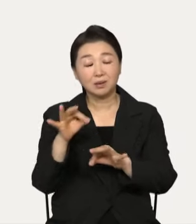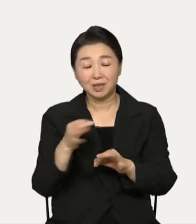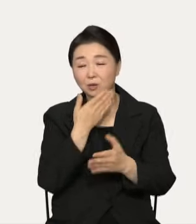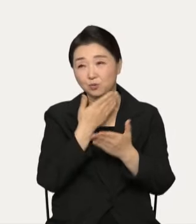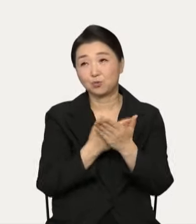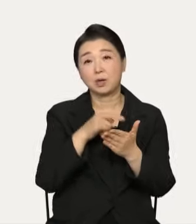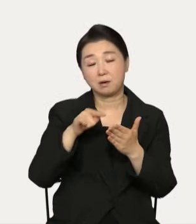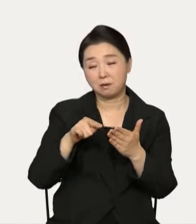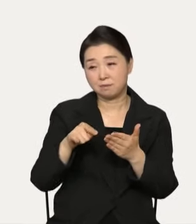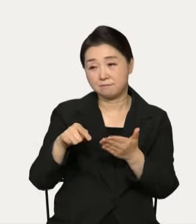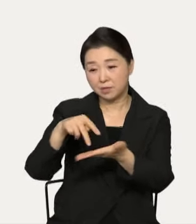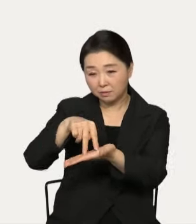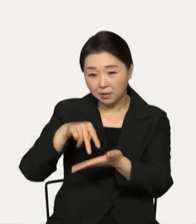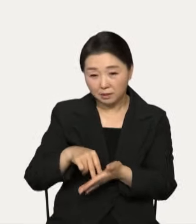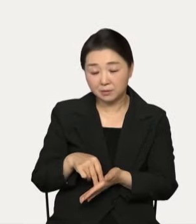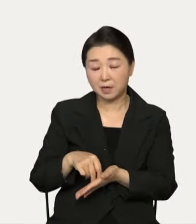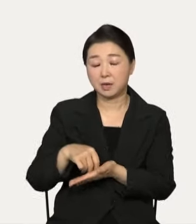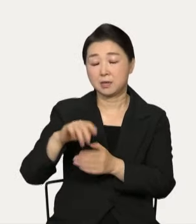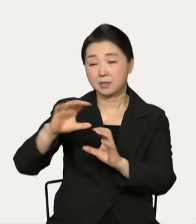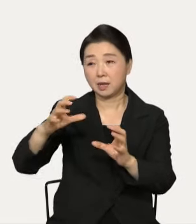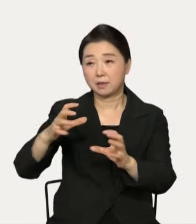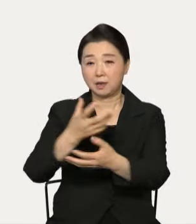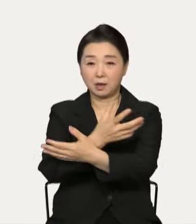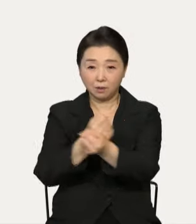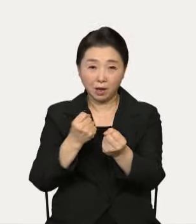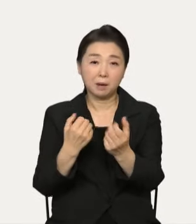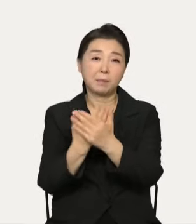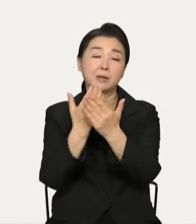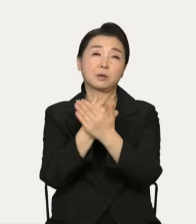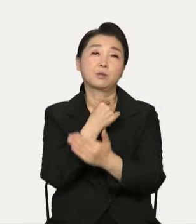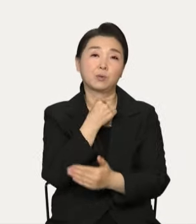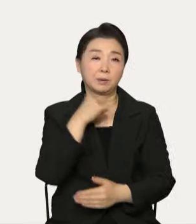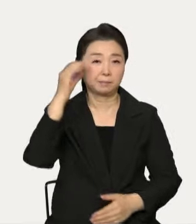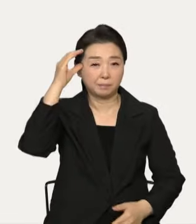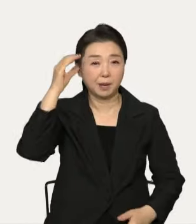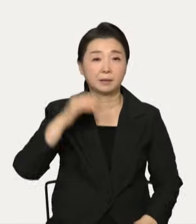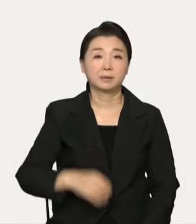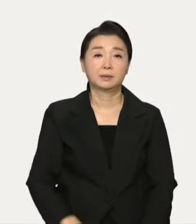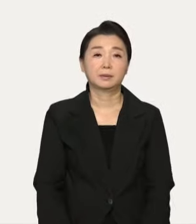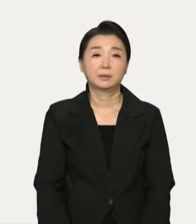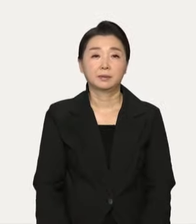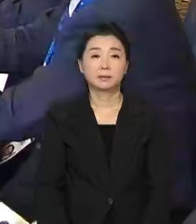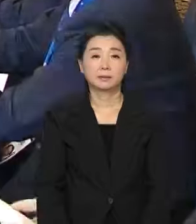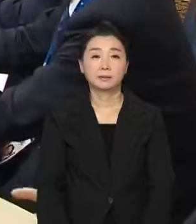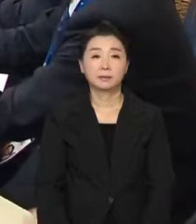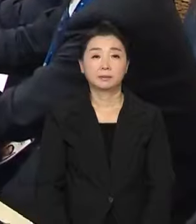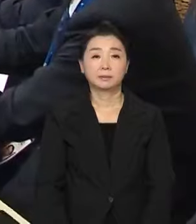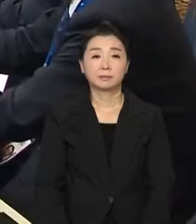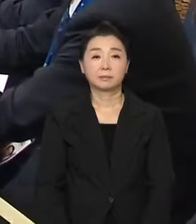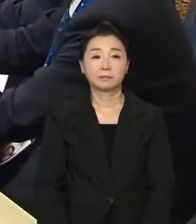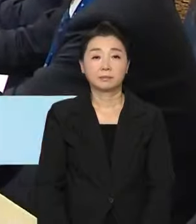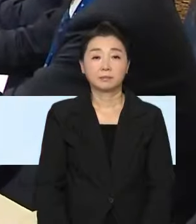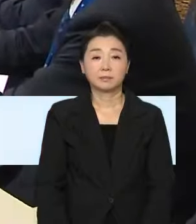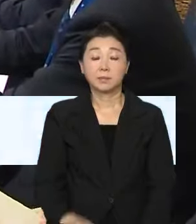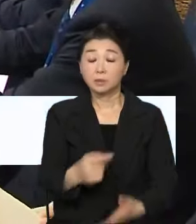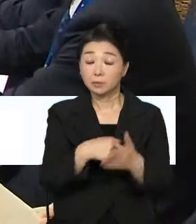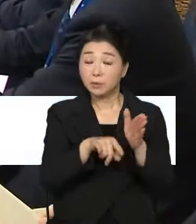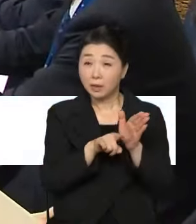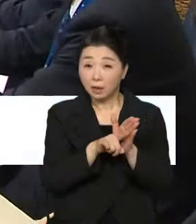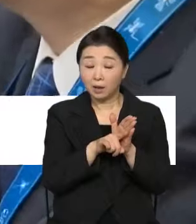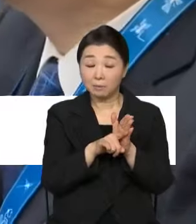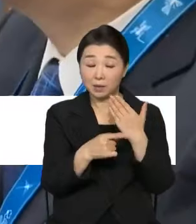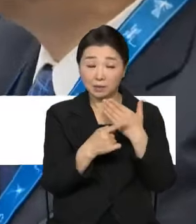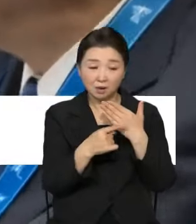다방면에서 양국 간 협력이 더욱 진전되길 기대한다고 했다고 밝혔습니다. 또 이를 위해